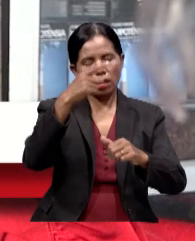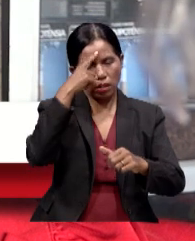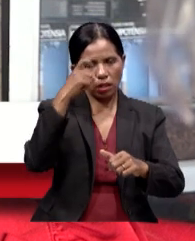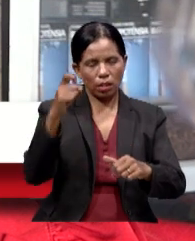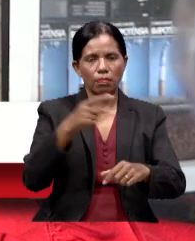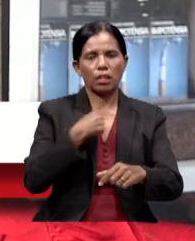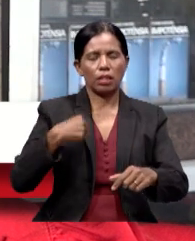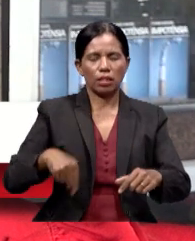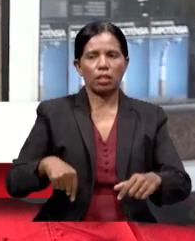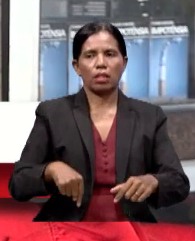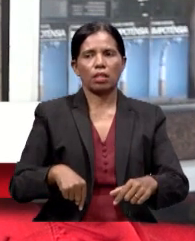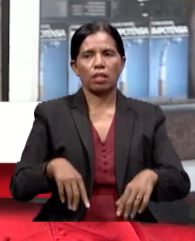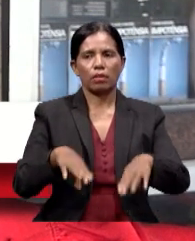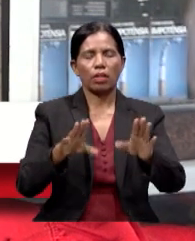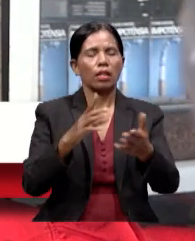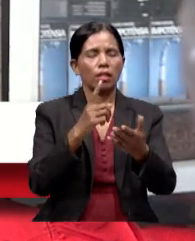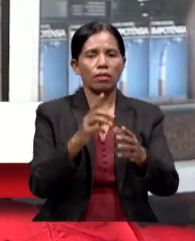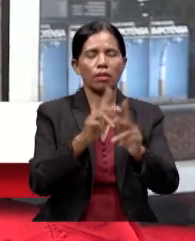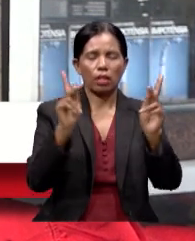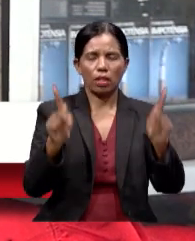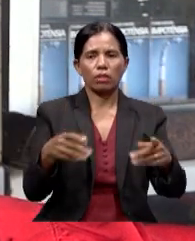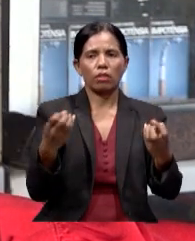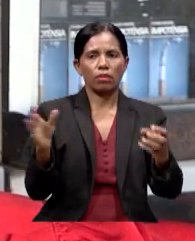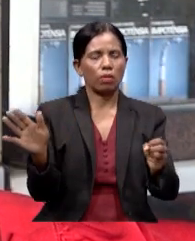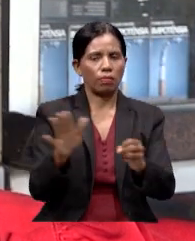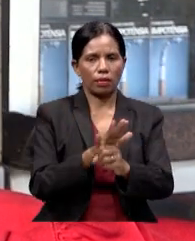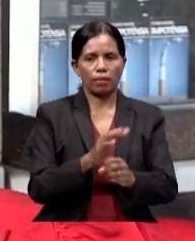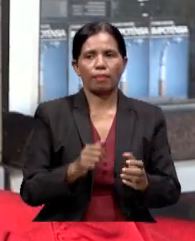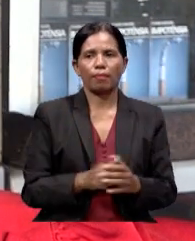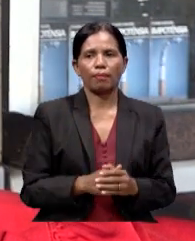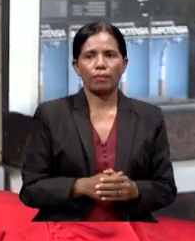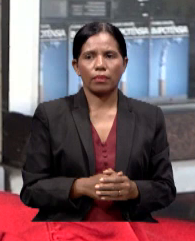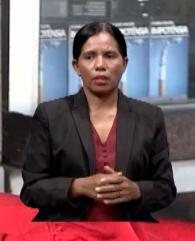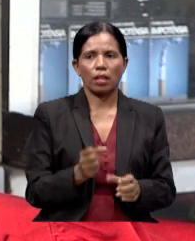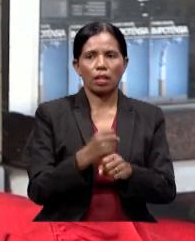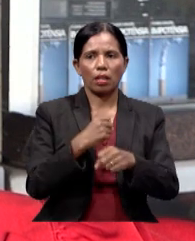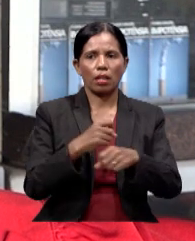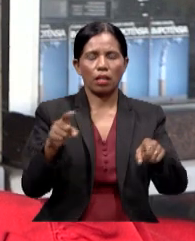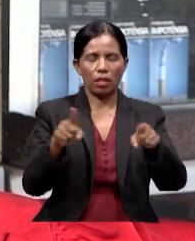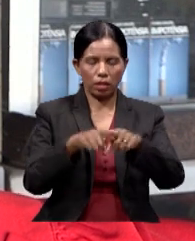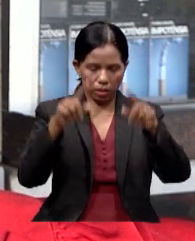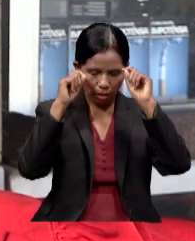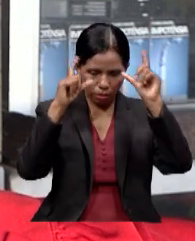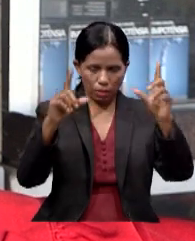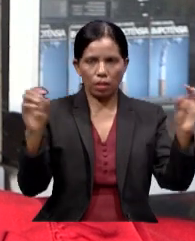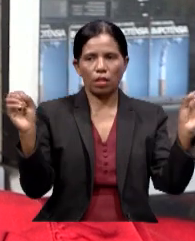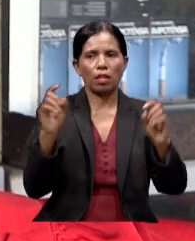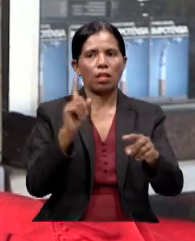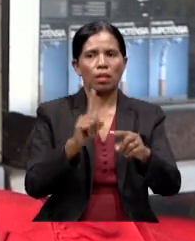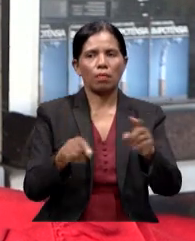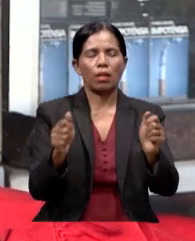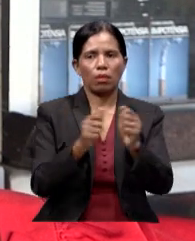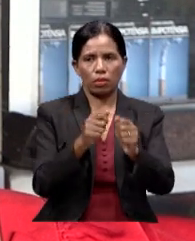i sina nia loza fa ansai dadet makelaran semper kompleto. Antaun kahalo kompara sang ho Timor, Timor se labele ho